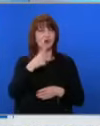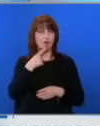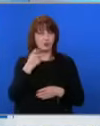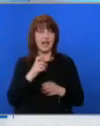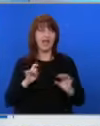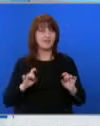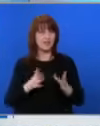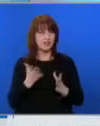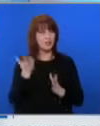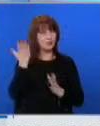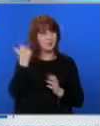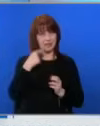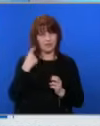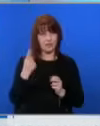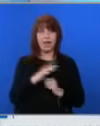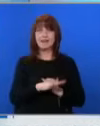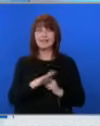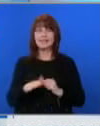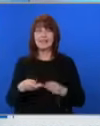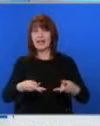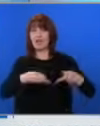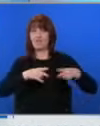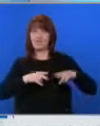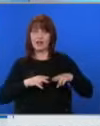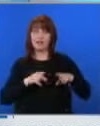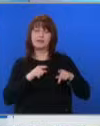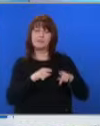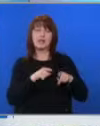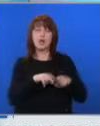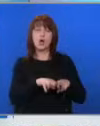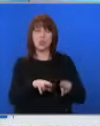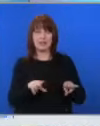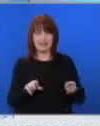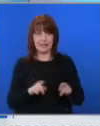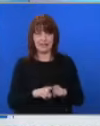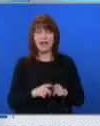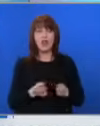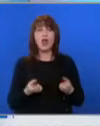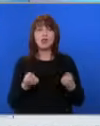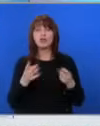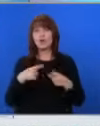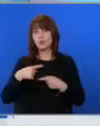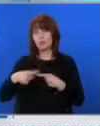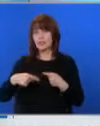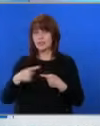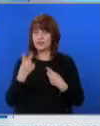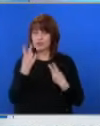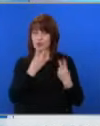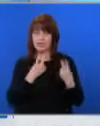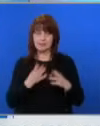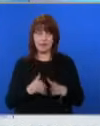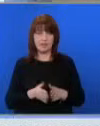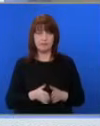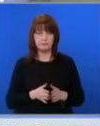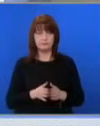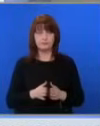началото на миналата година децата бяха върнати на биологичните им родители. Новото развитие по казуса ще научим сега от Майя